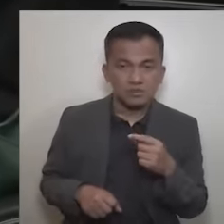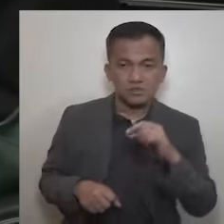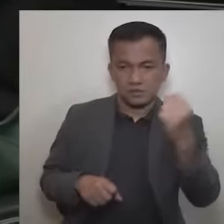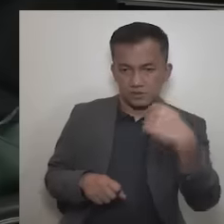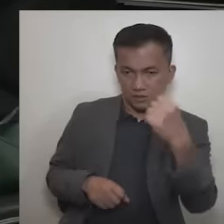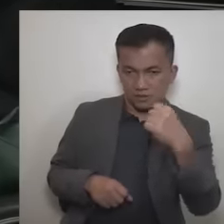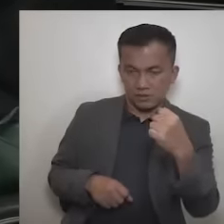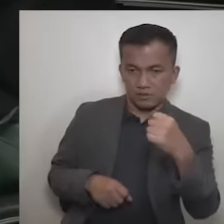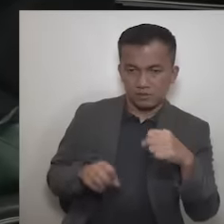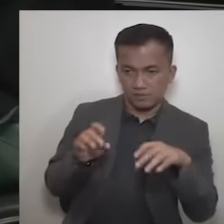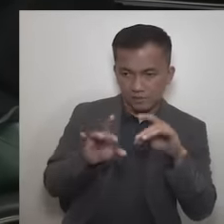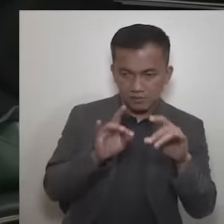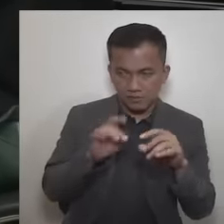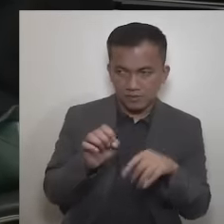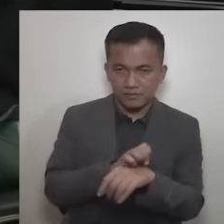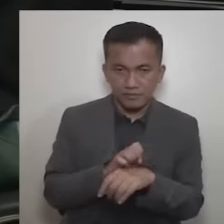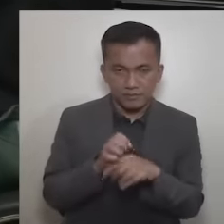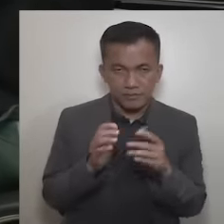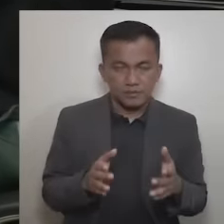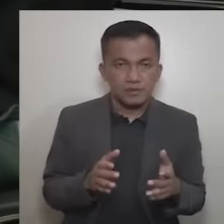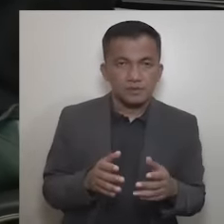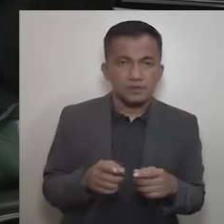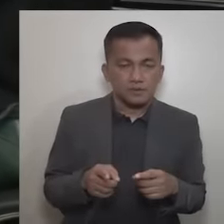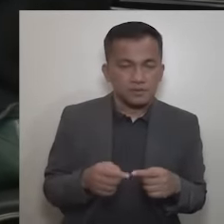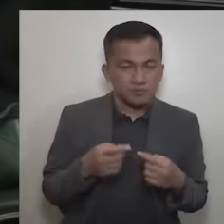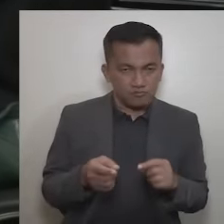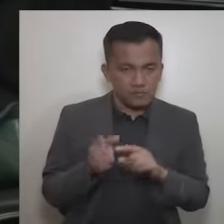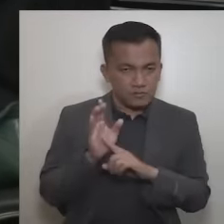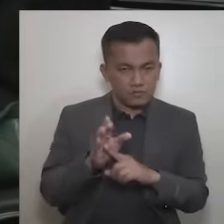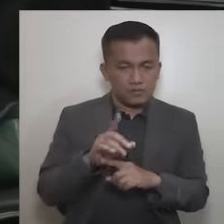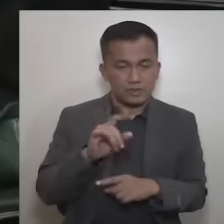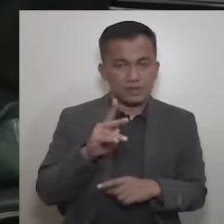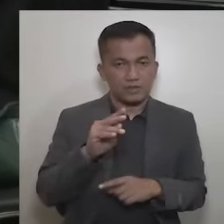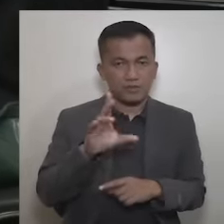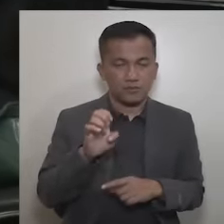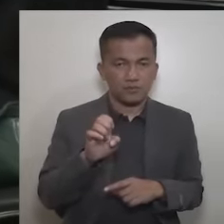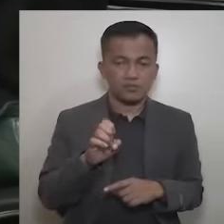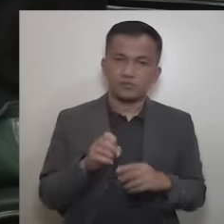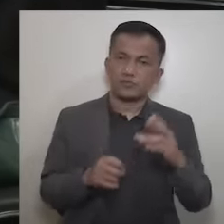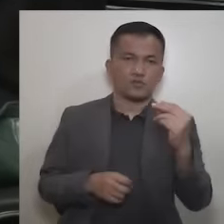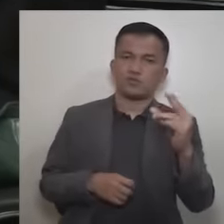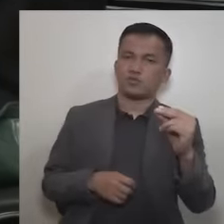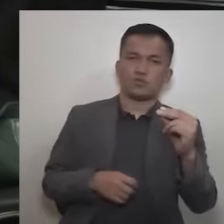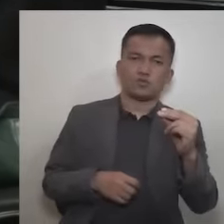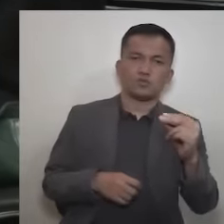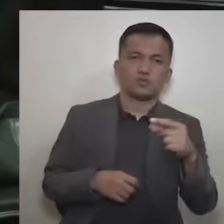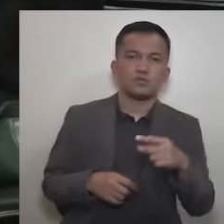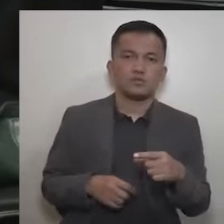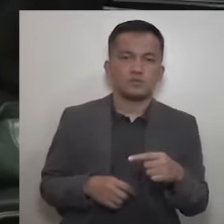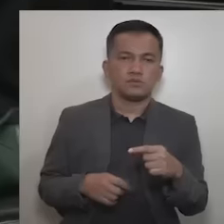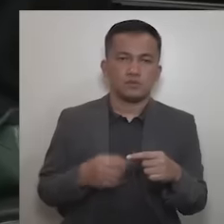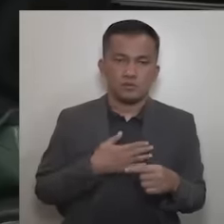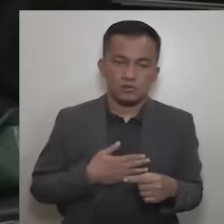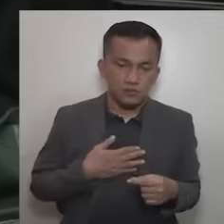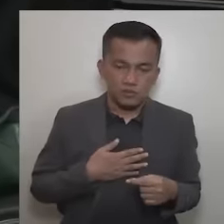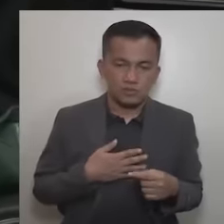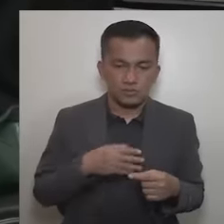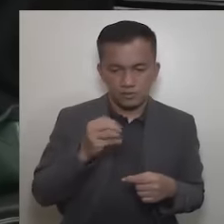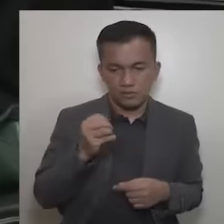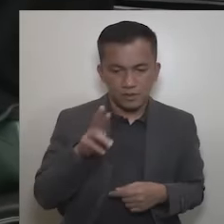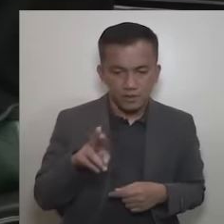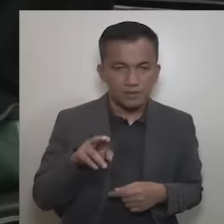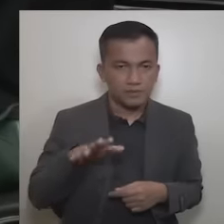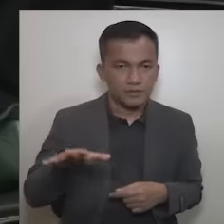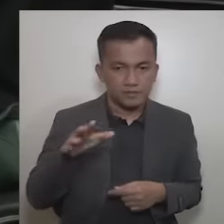really dependent. Or kumbaga yung mga head ba, namimili ba yan ng mga empleyado nila na makita nila na liable? No, actually yung gusto mo nga